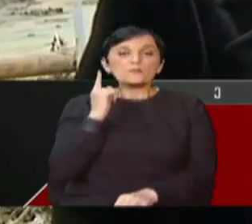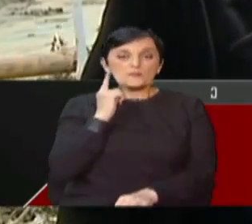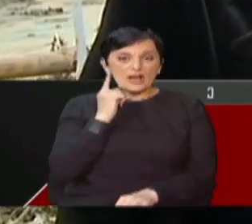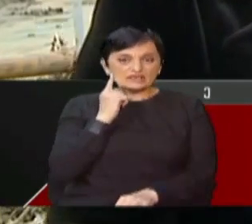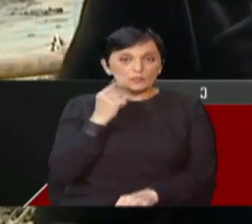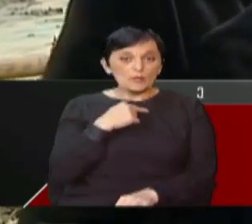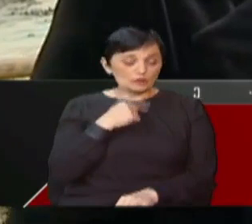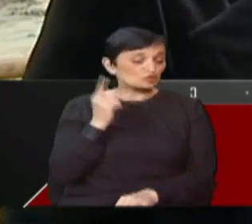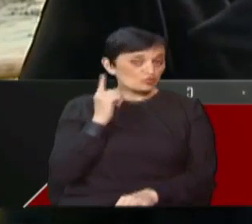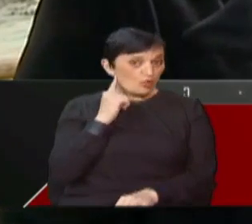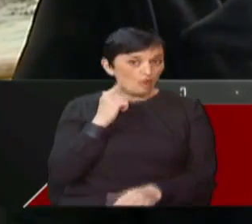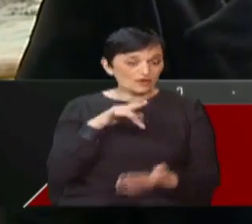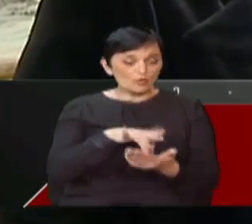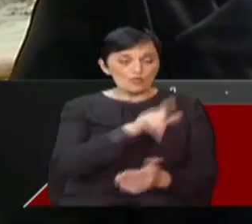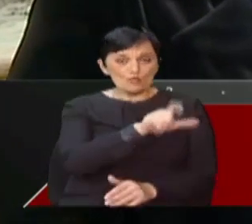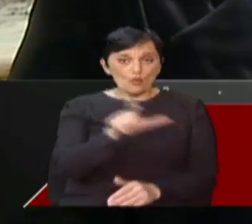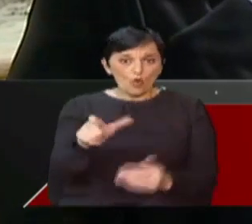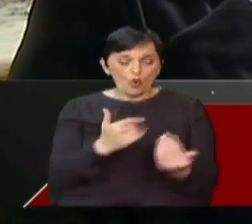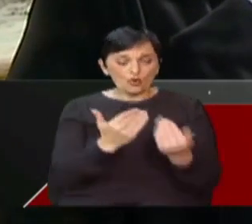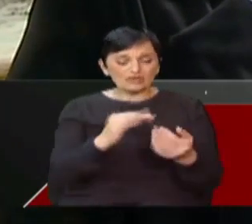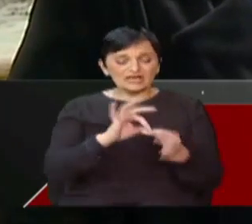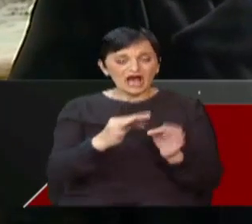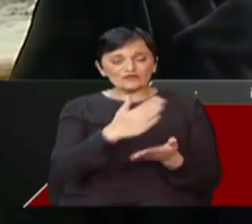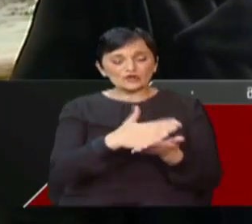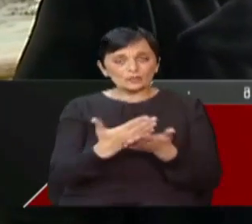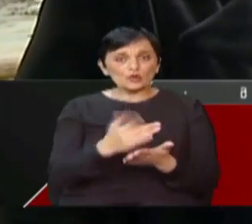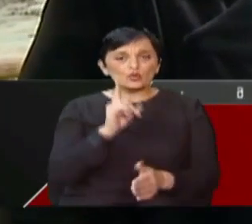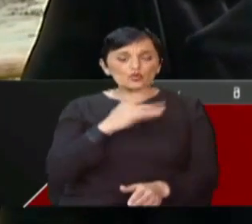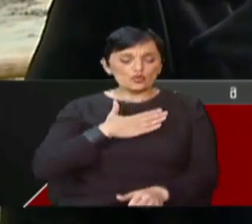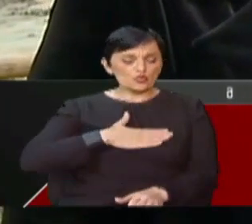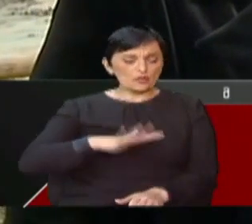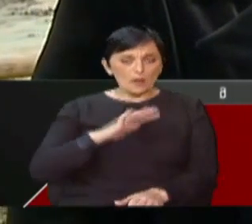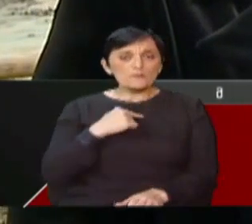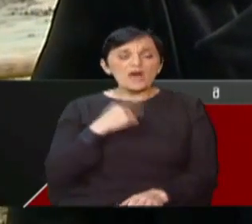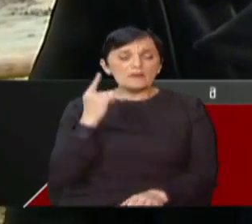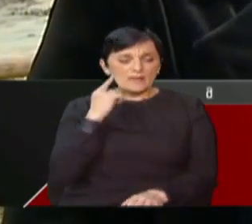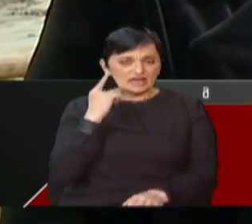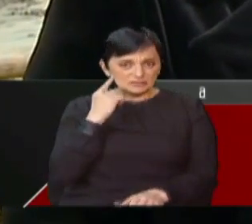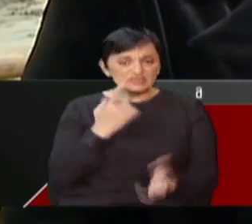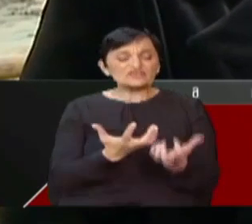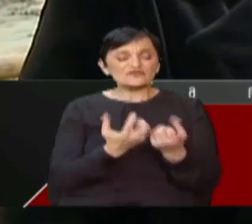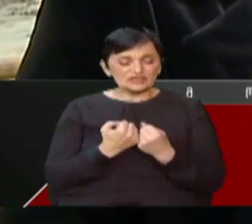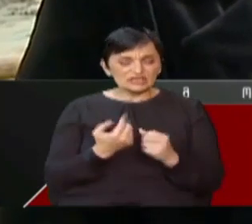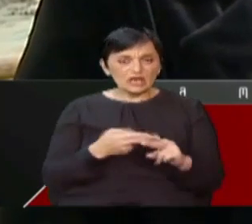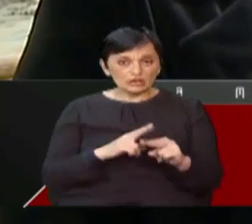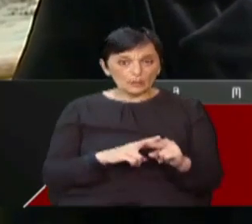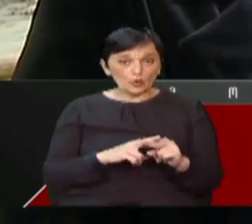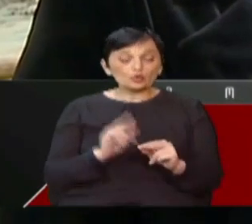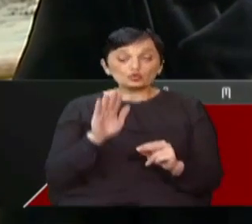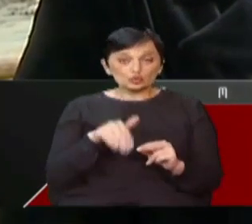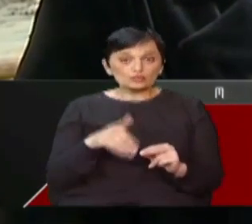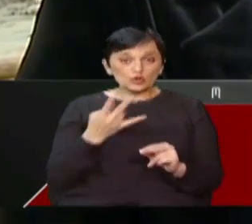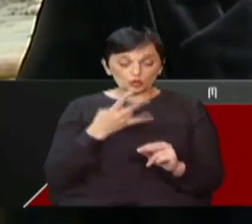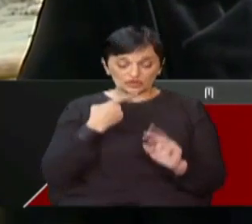მეც მოვისმინეს მოსახლეობის გარკვეული ნაწილის უკმაყოფილება, მე მესმის და ვიზიარებ ამას, ბუნებრივია, თუმცა თუმცა აქვე